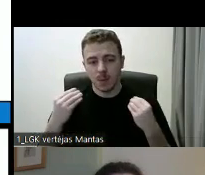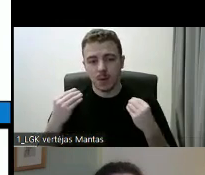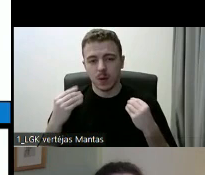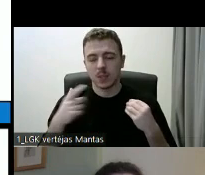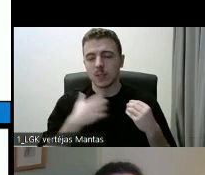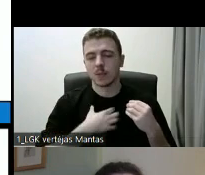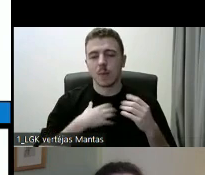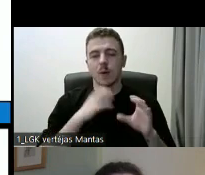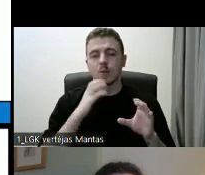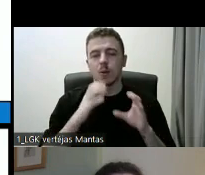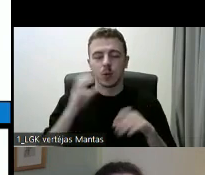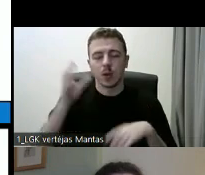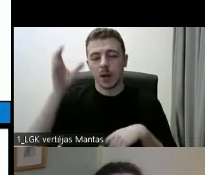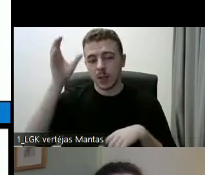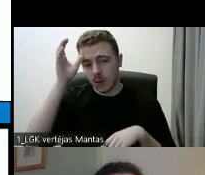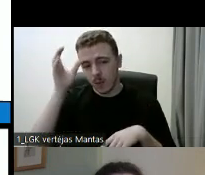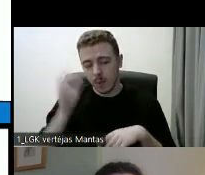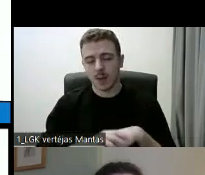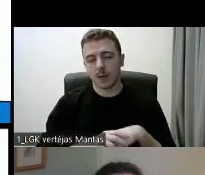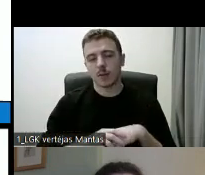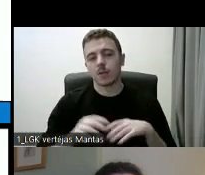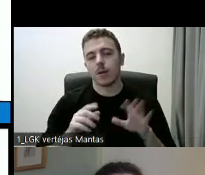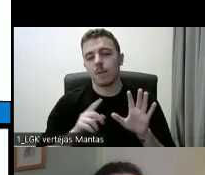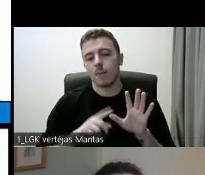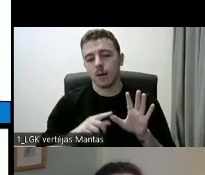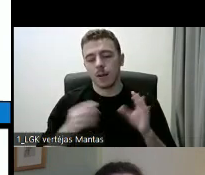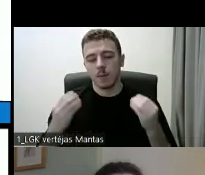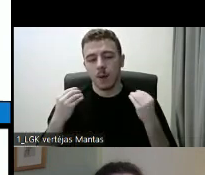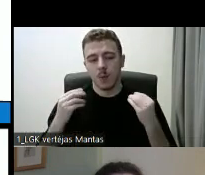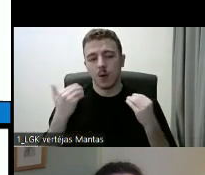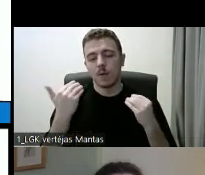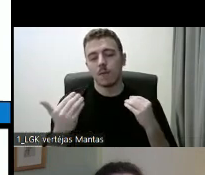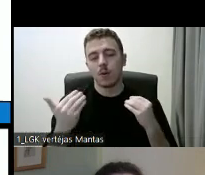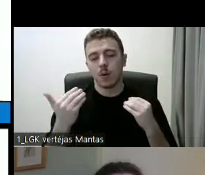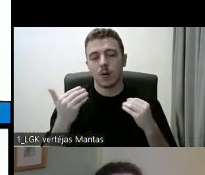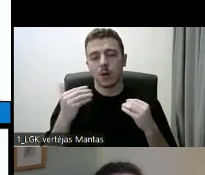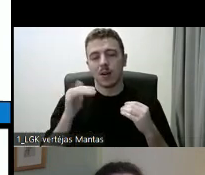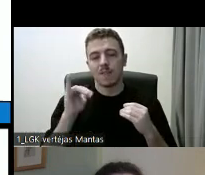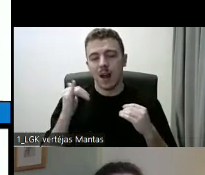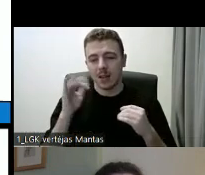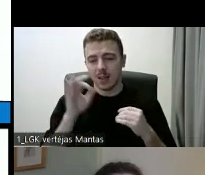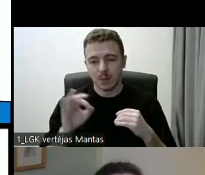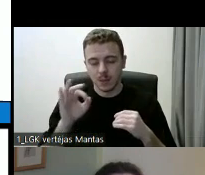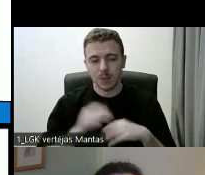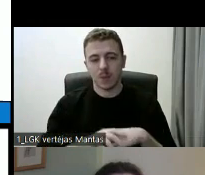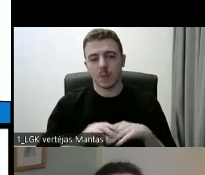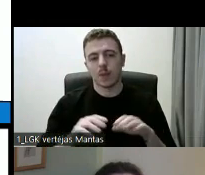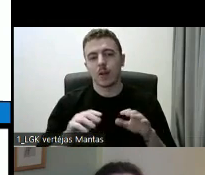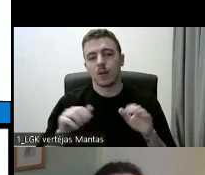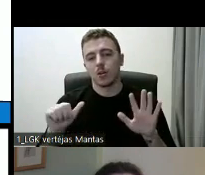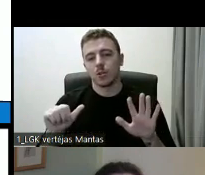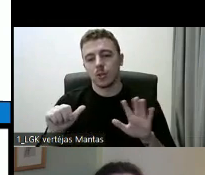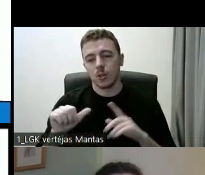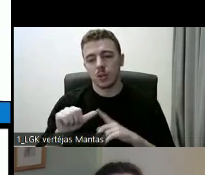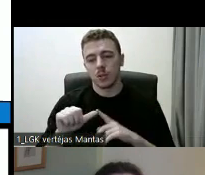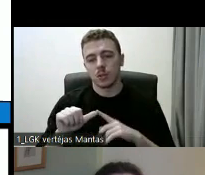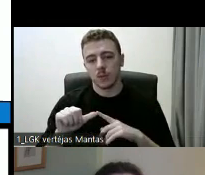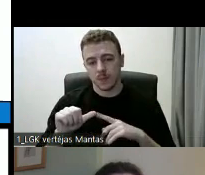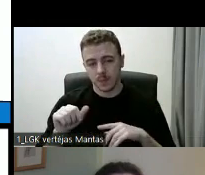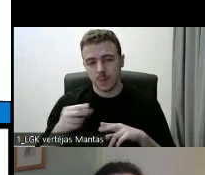yra komunikacija ir kompetencijas, penktą pamoką, reiškia, kad jūs renkatės įvertinimą. Ir jeigu šeštą, reiškia, jums įdomiausia